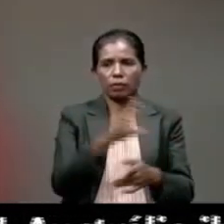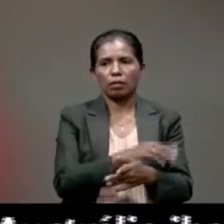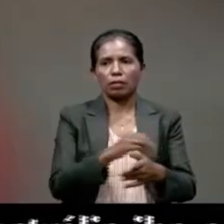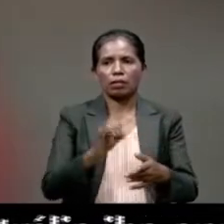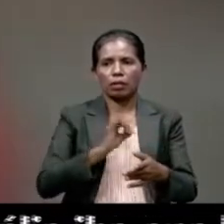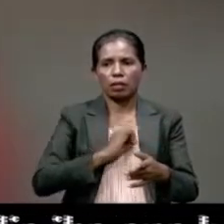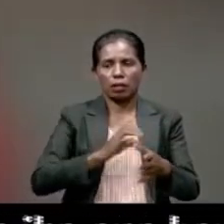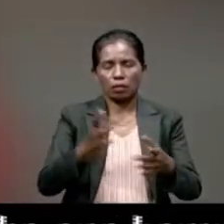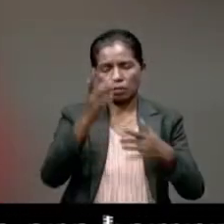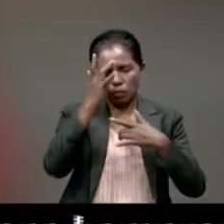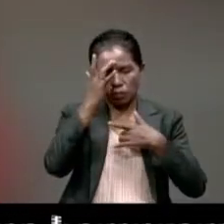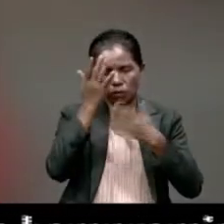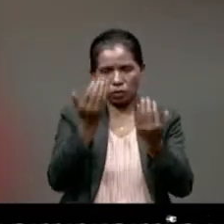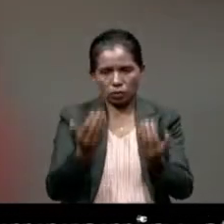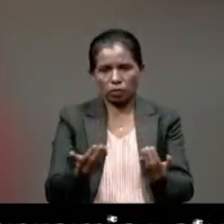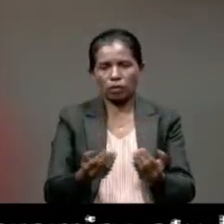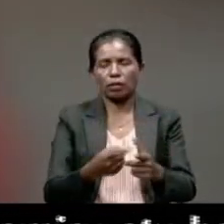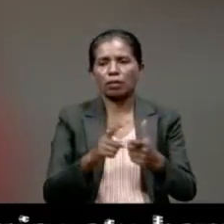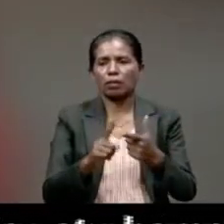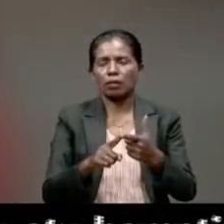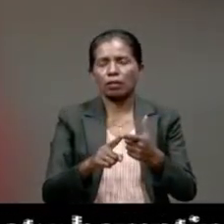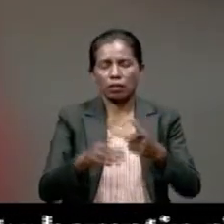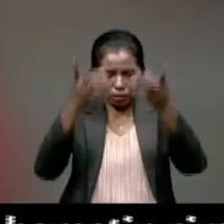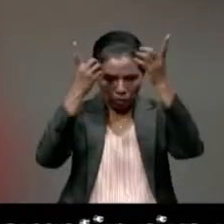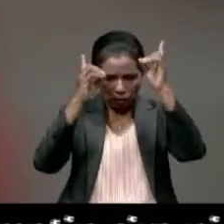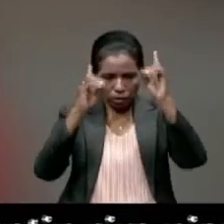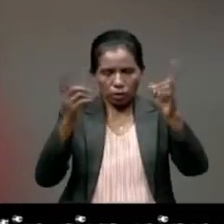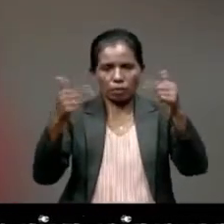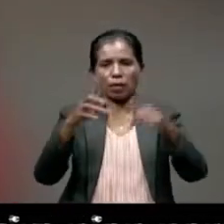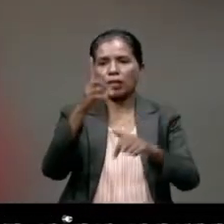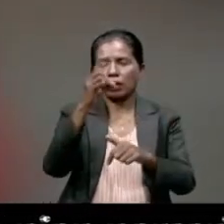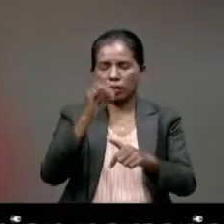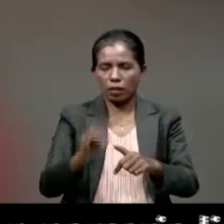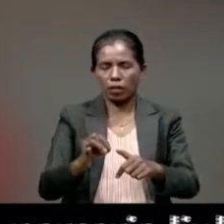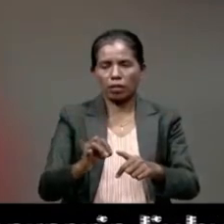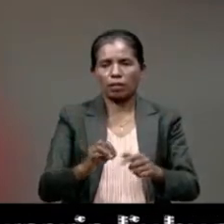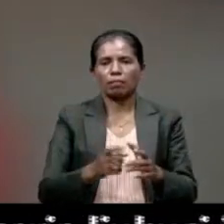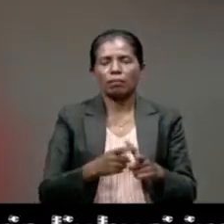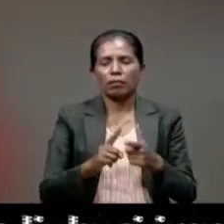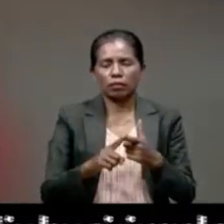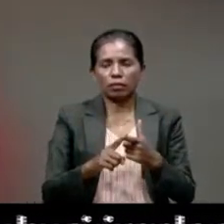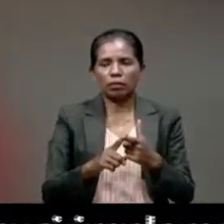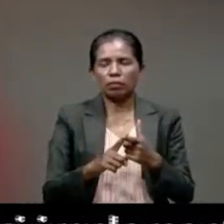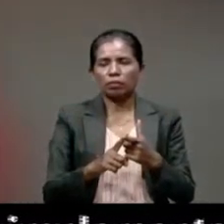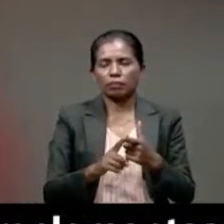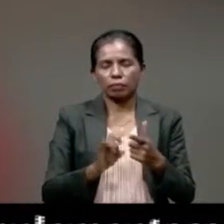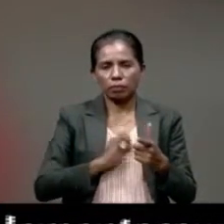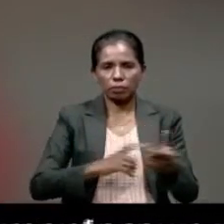Au grave tiona, au disini mai edili. Disini mai edili, au